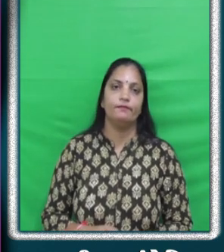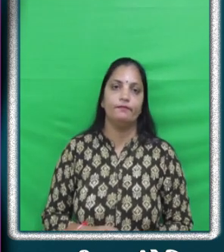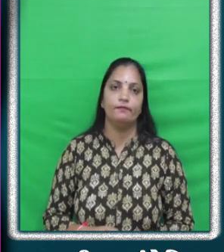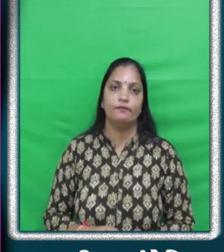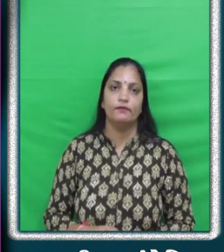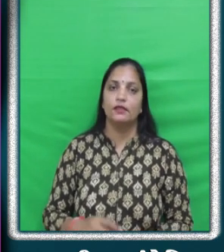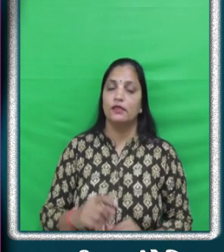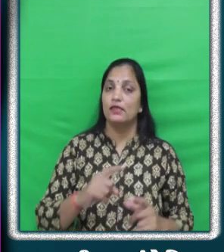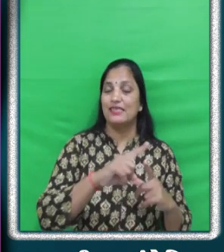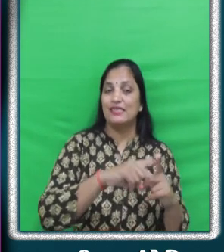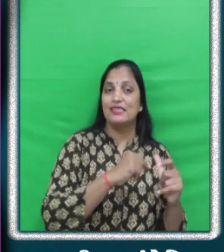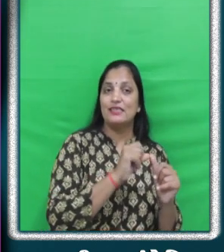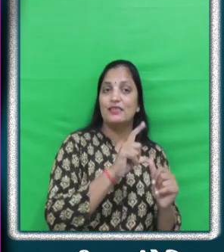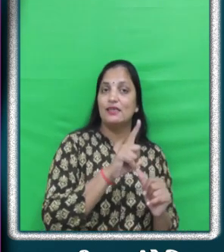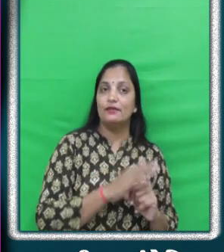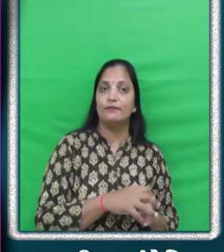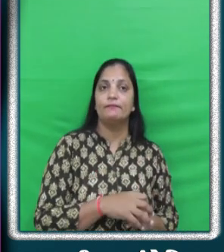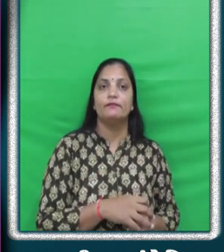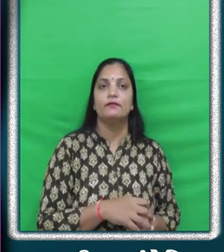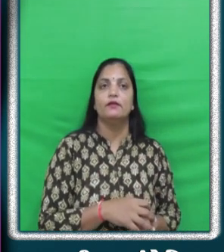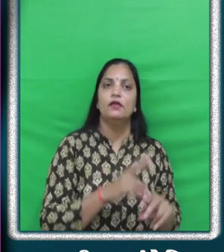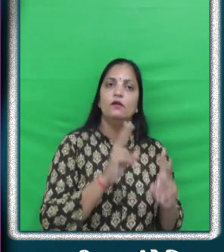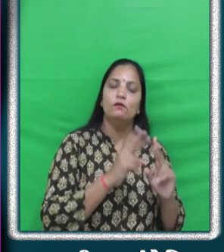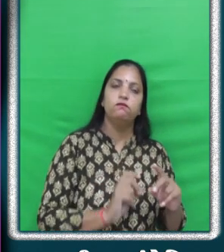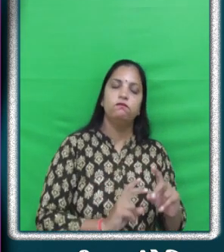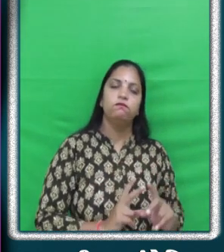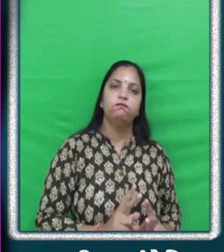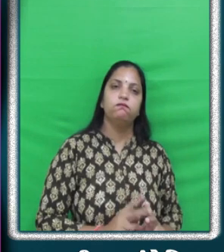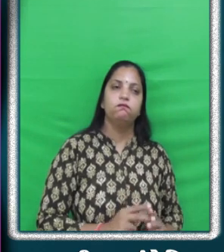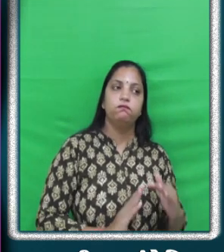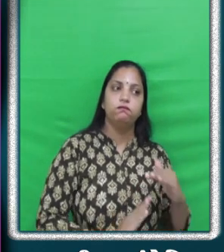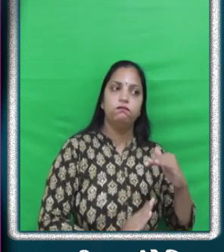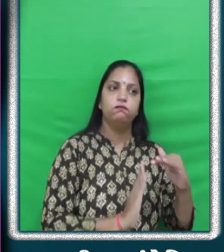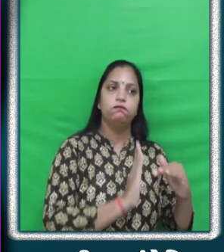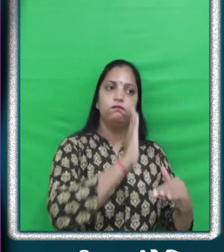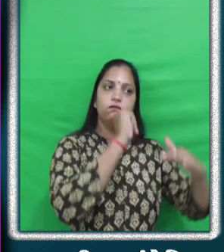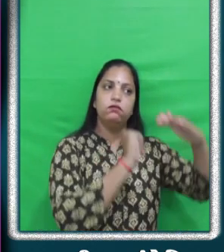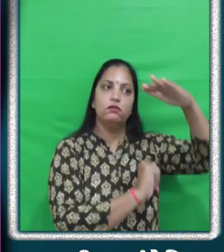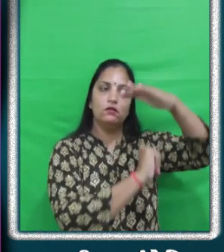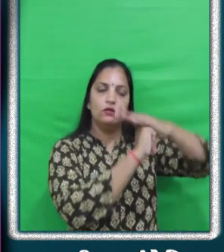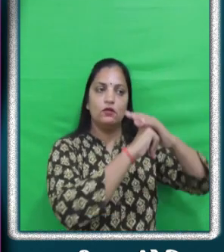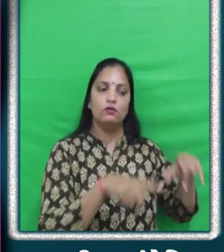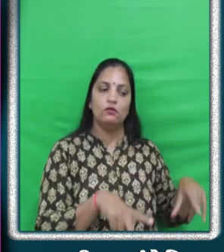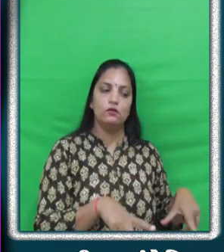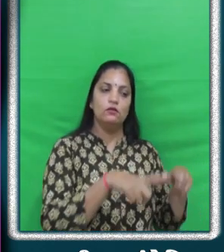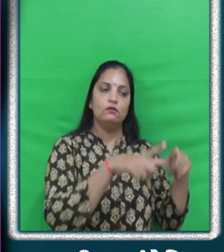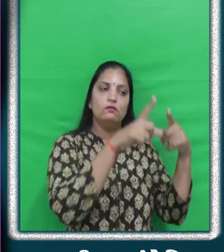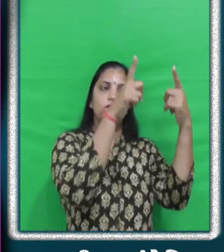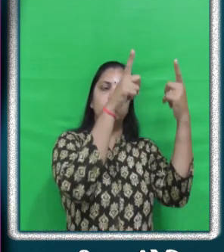पण थाय। ज्यारे जलवाहकमां शुं थशे, खाली ने खाली उद्वगमन थशे।